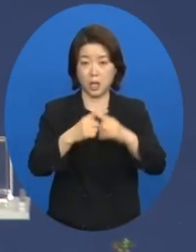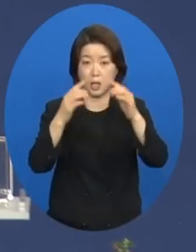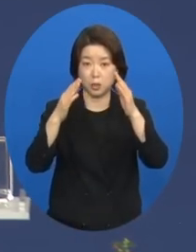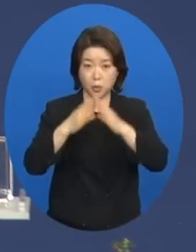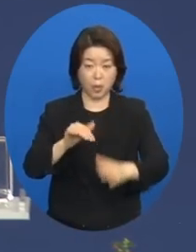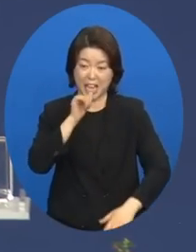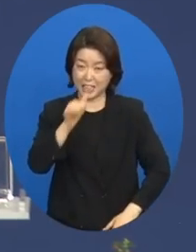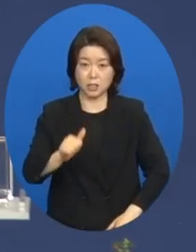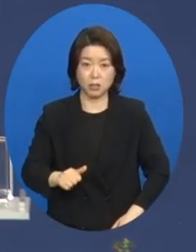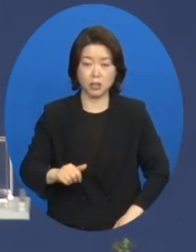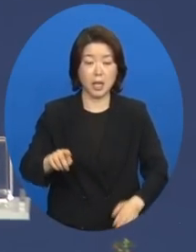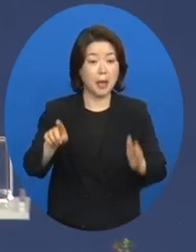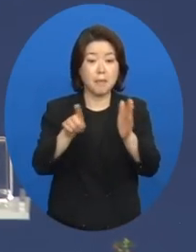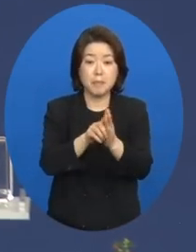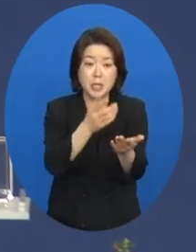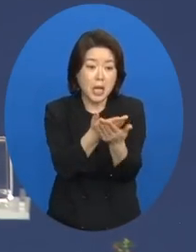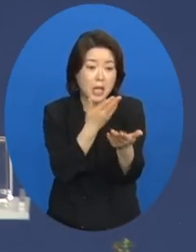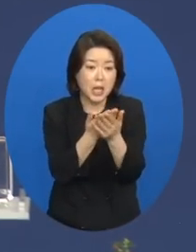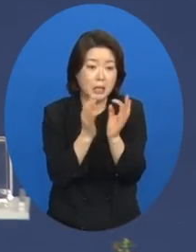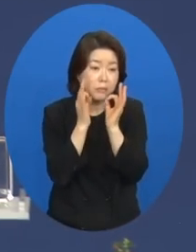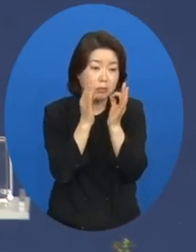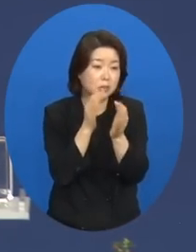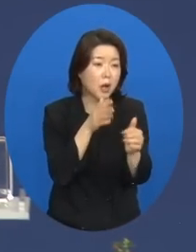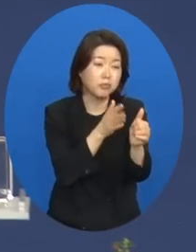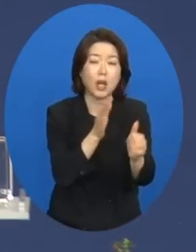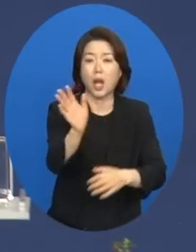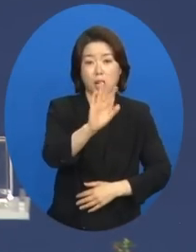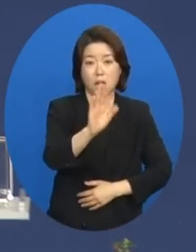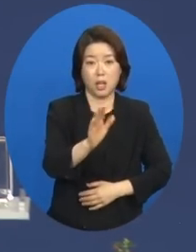절대로 믿어달라고 사정해 본 적이 없습니다, 여러분.